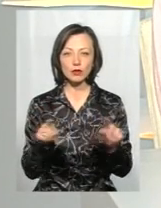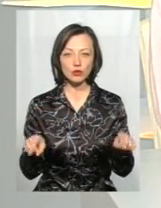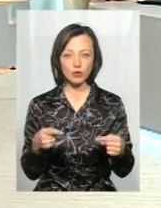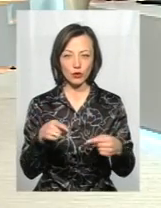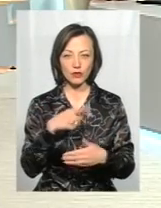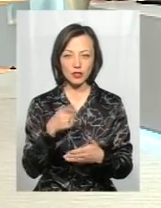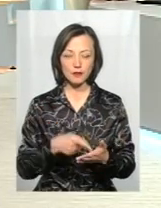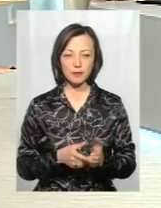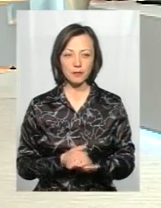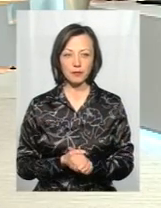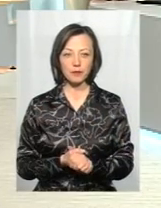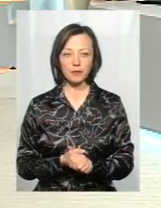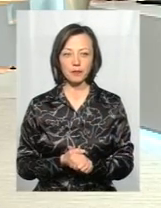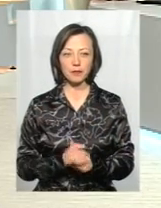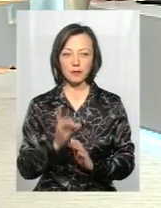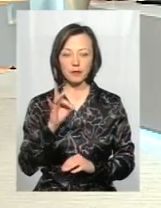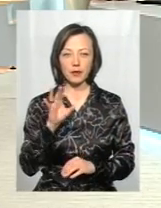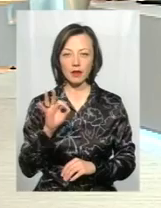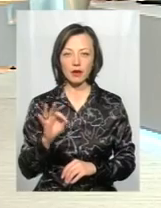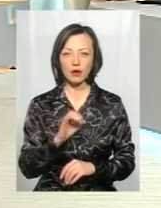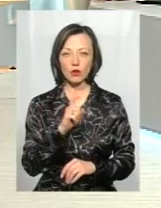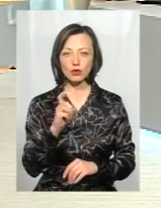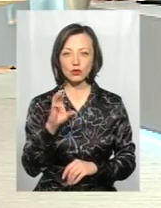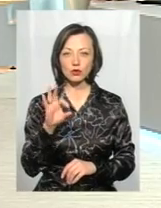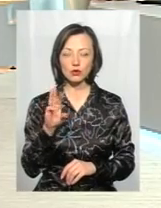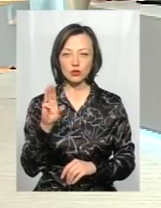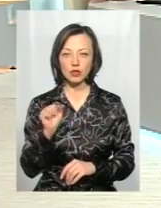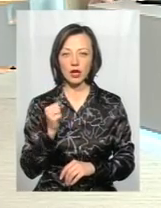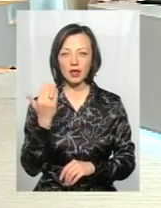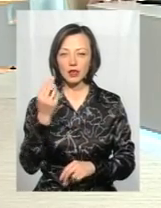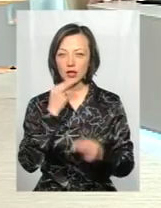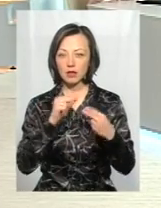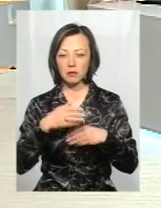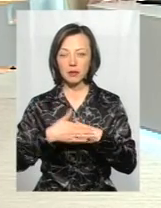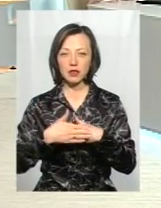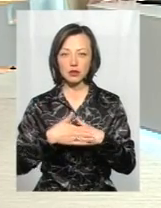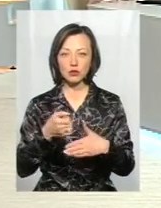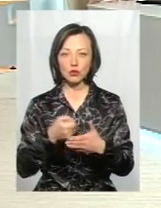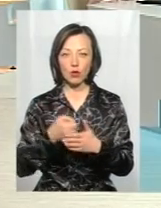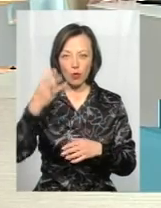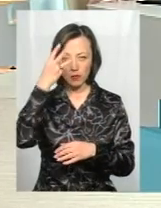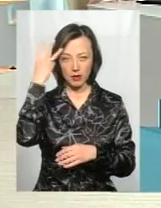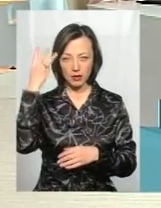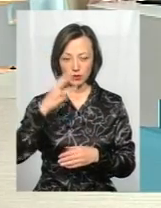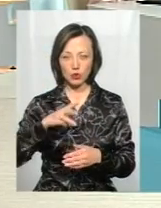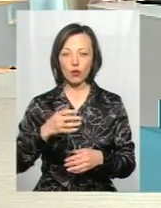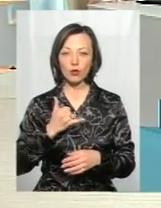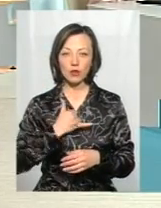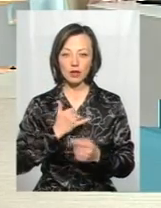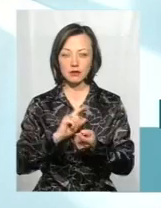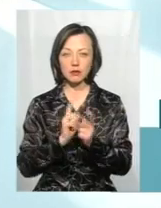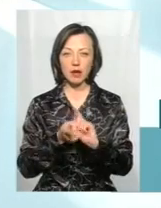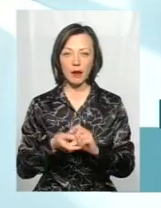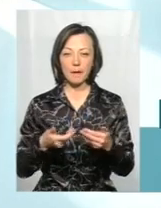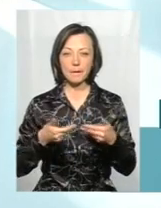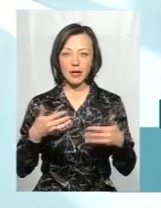бюджетоутворювачі? Так, як Росошанська громада, їхнє преимущество, можна сказати, те, що знаходиться близько до обласного центру, то нас навпаки, ми